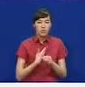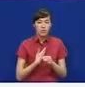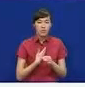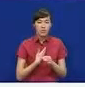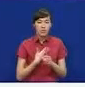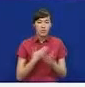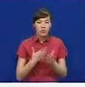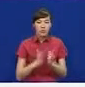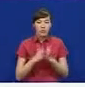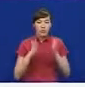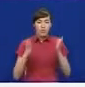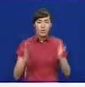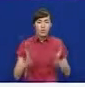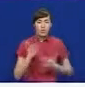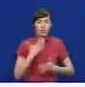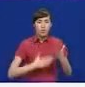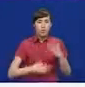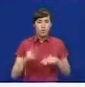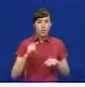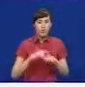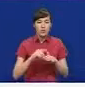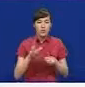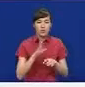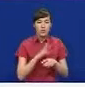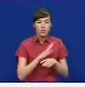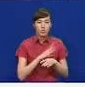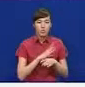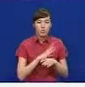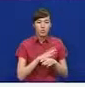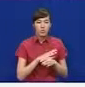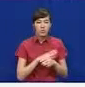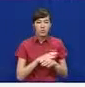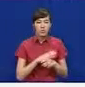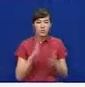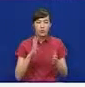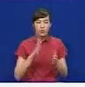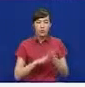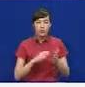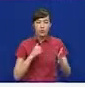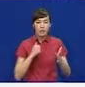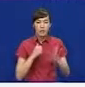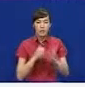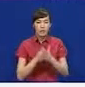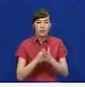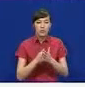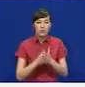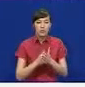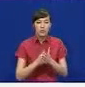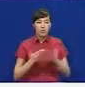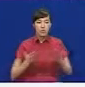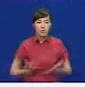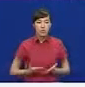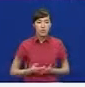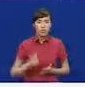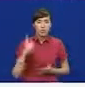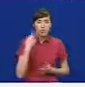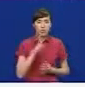Үлкен қуаныш сезіндігі отырмын ғой. Бұл 90-ға дейін осындай жасап жүре беремін деп ойлаған